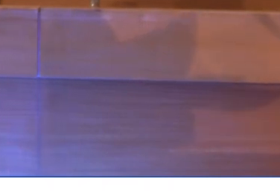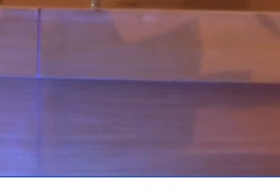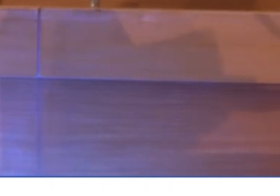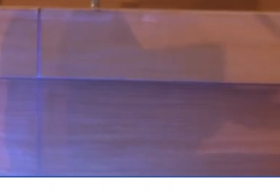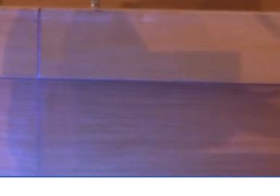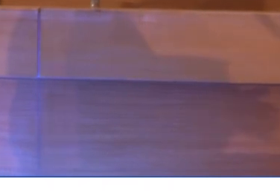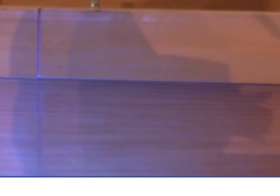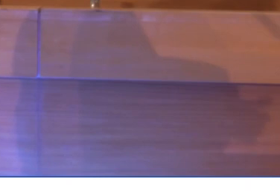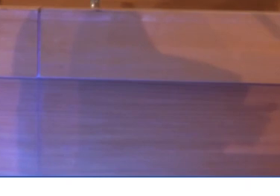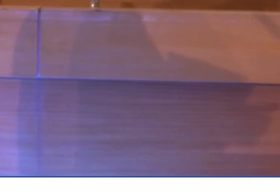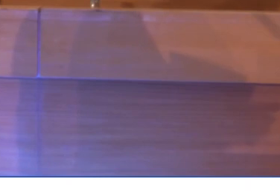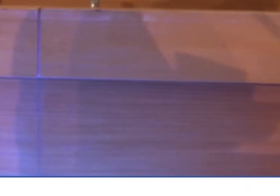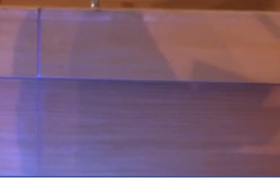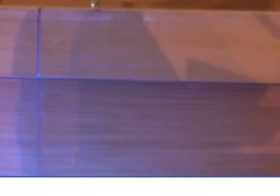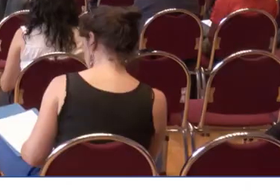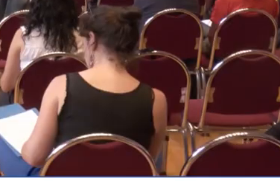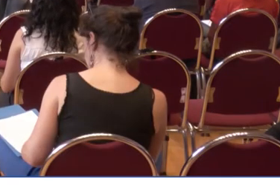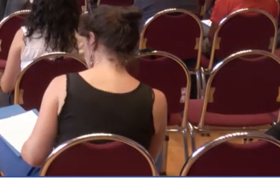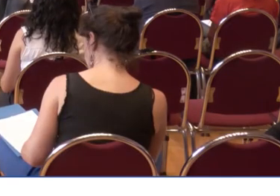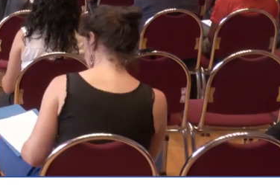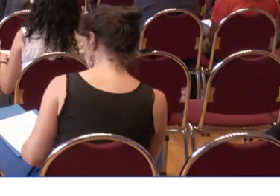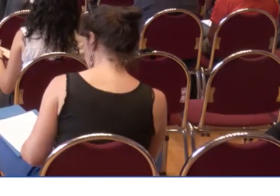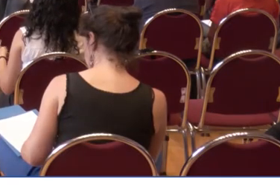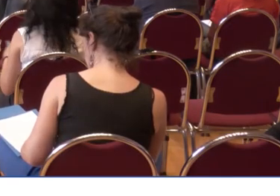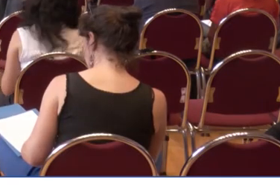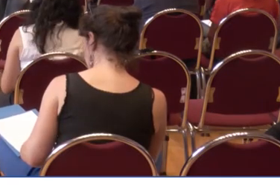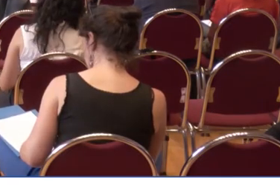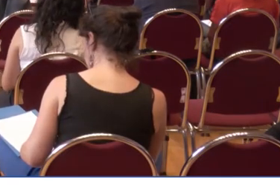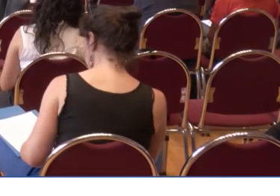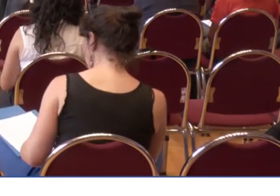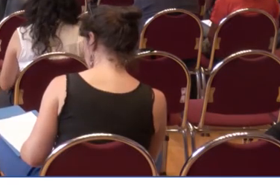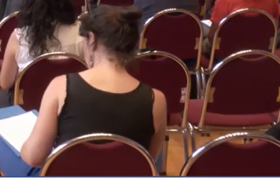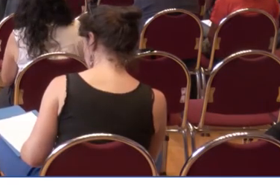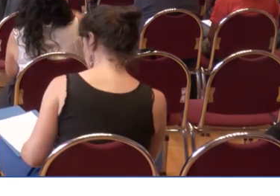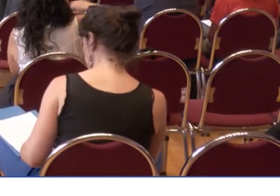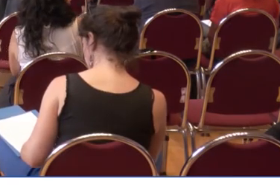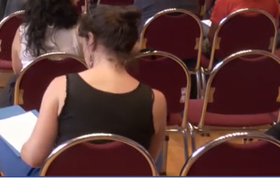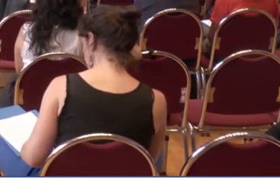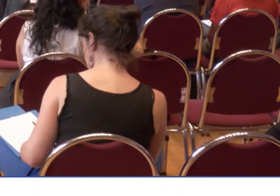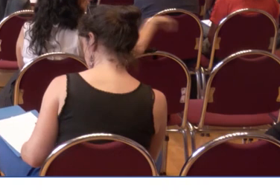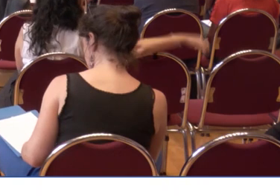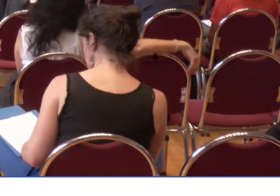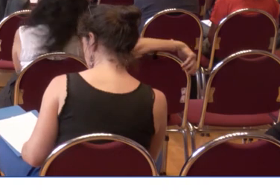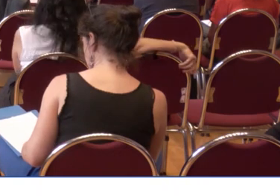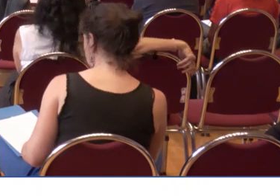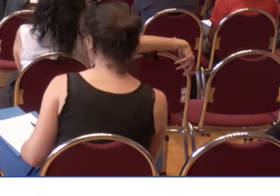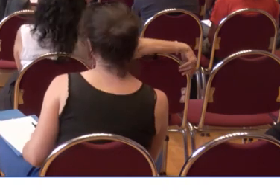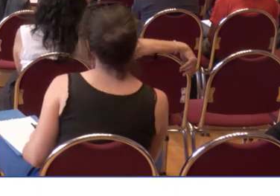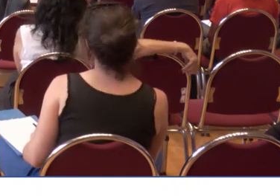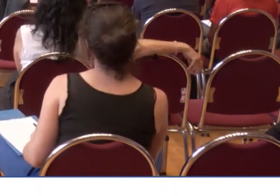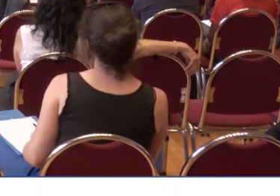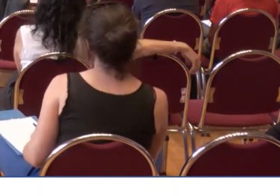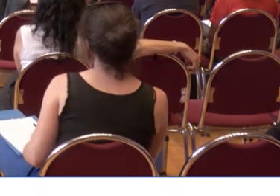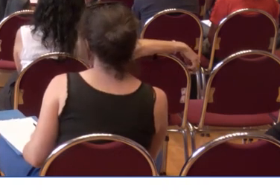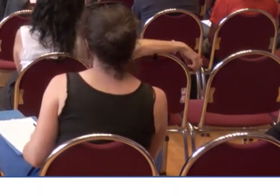mit einer geistigen Beeinträchtigung gewährt eben da die sozialpädagogische Familienhilfe